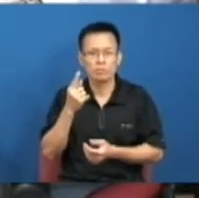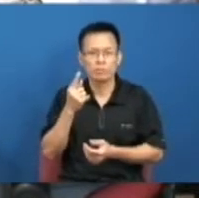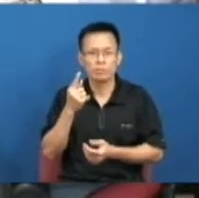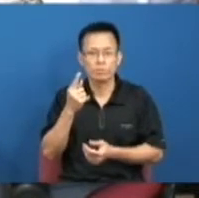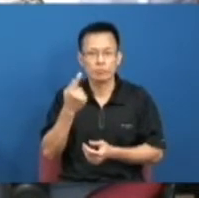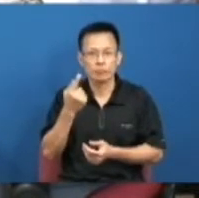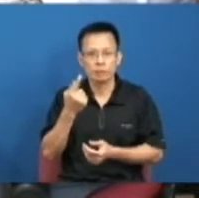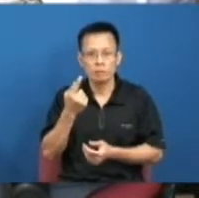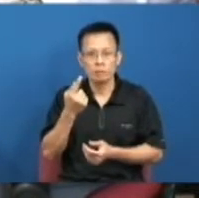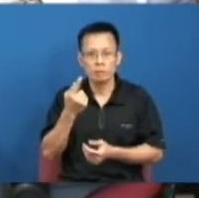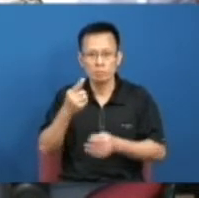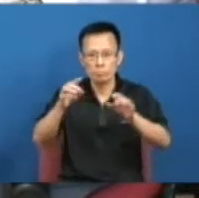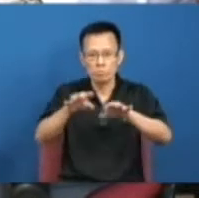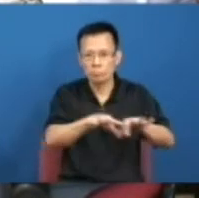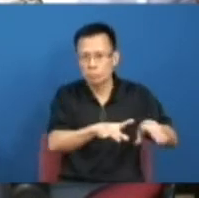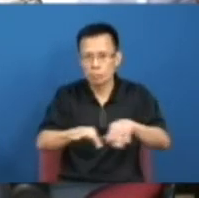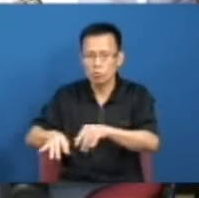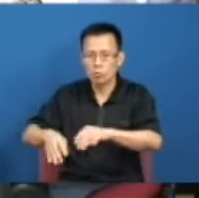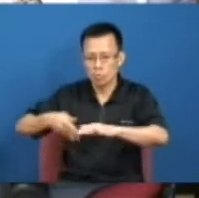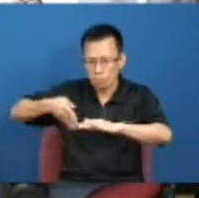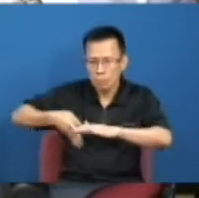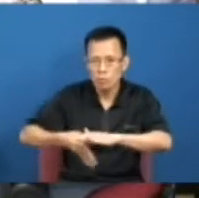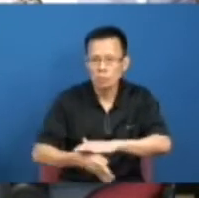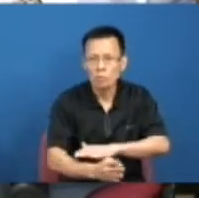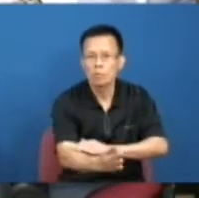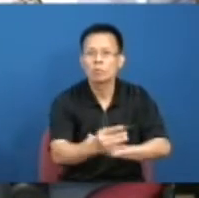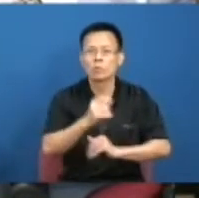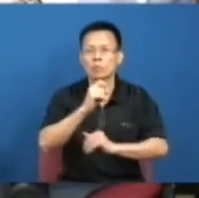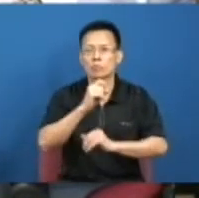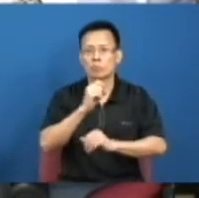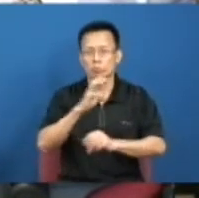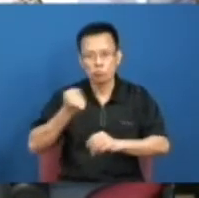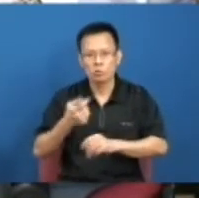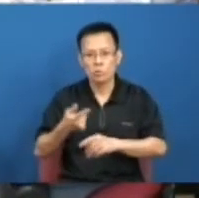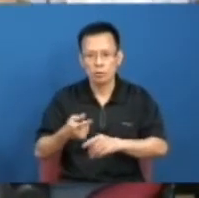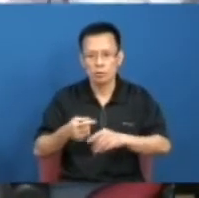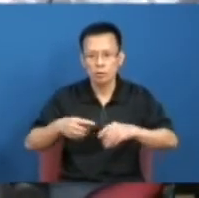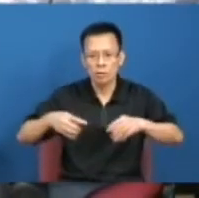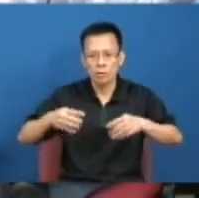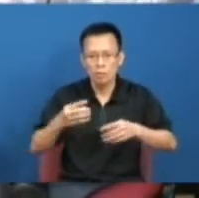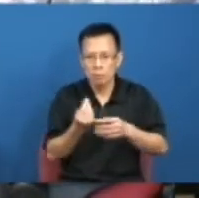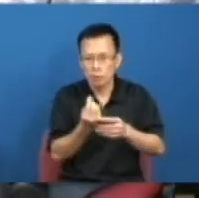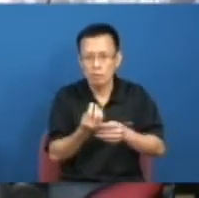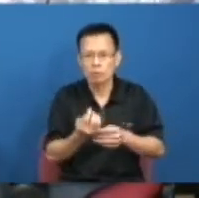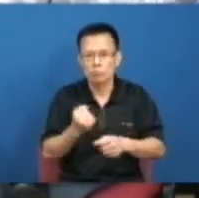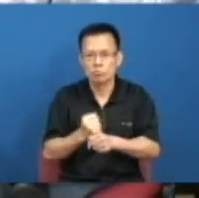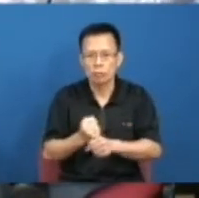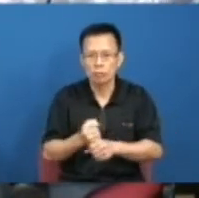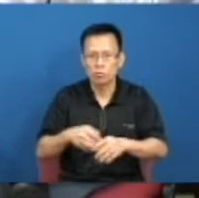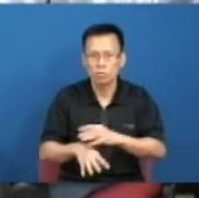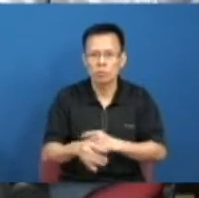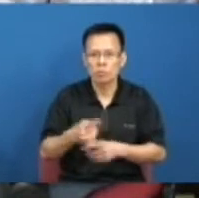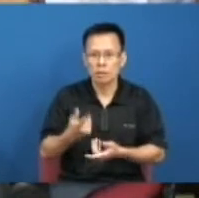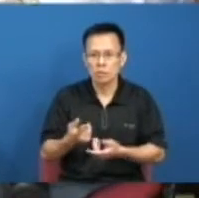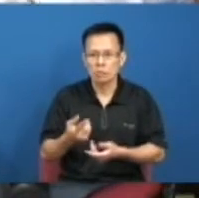哋海底隧道都用呢只咁其中一個咁嘅物料去做隧道，咁但係我諗相信而家係咪用一啲液體嘅物料